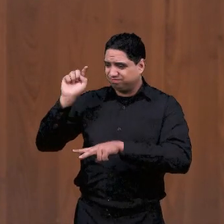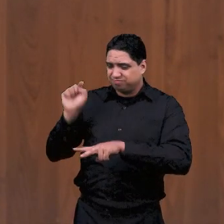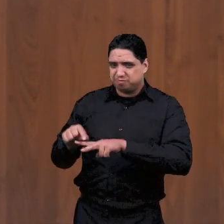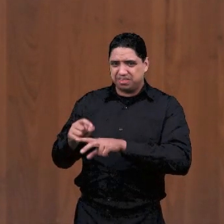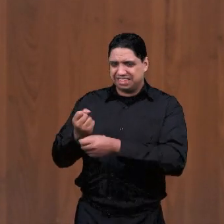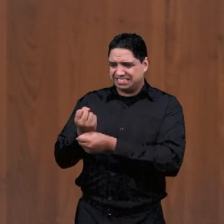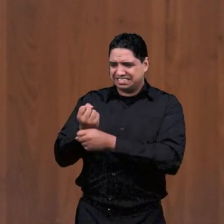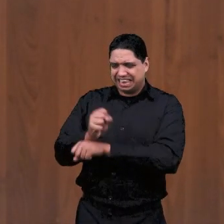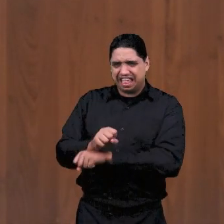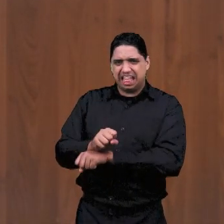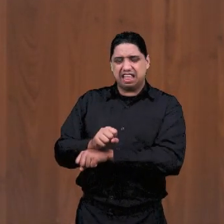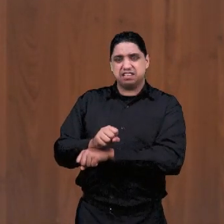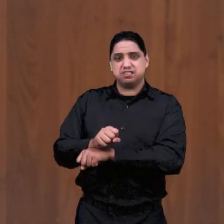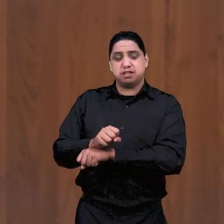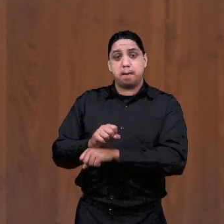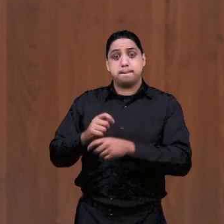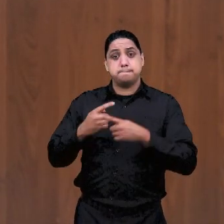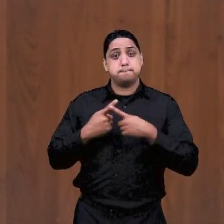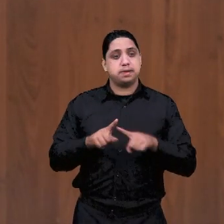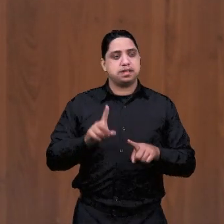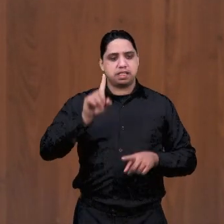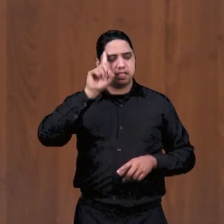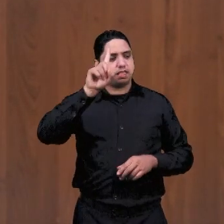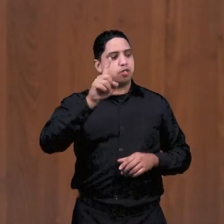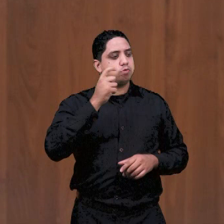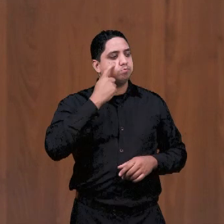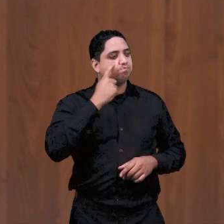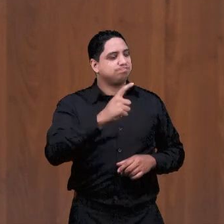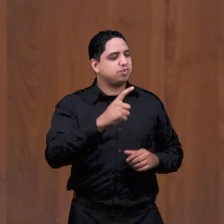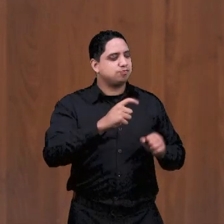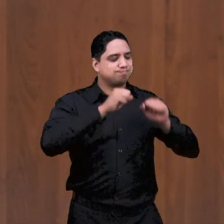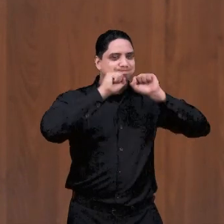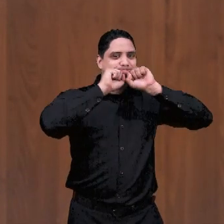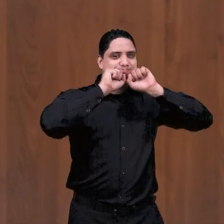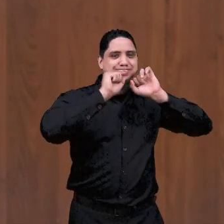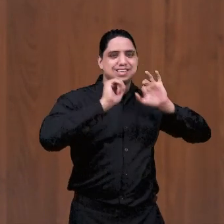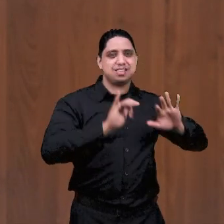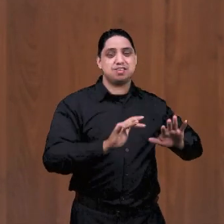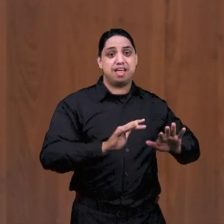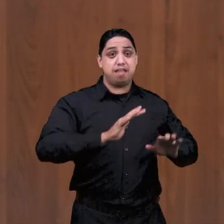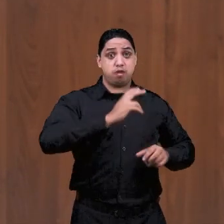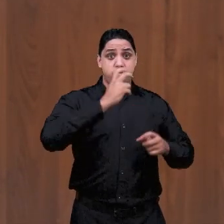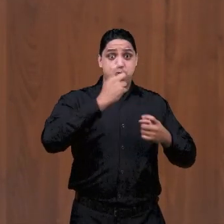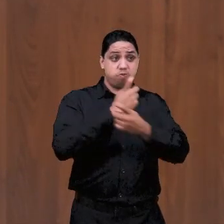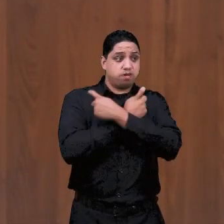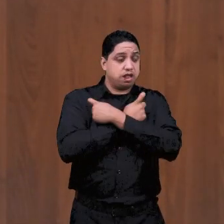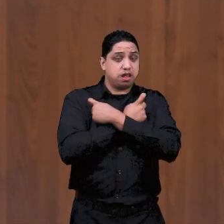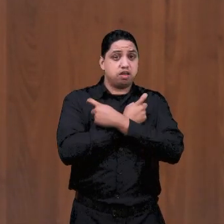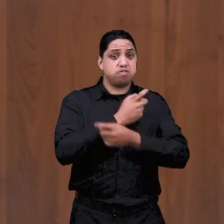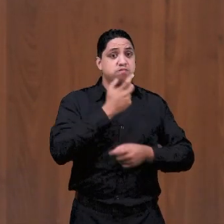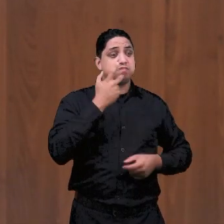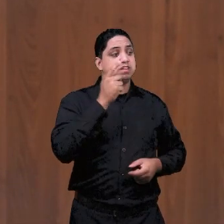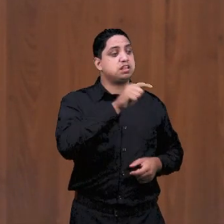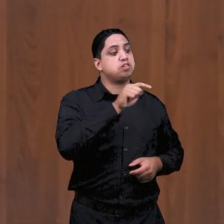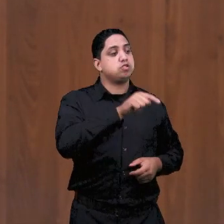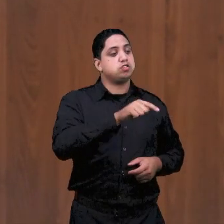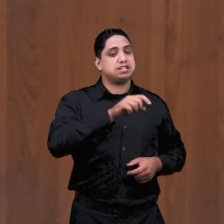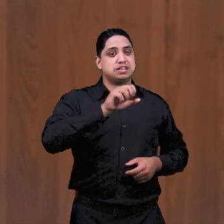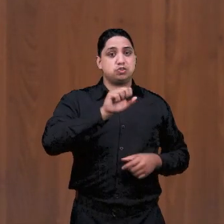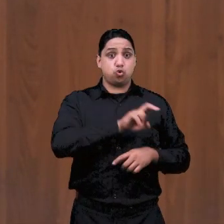il a été pris par mort, mais il a été exalté par Dieu, au point que Pharaon lui donne le nom